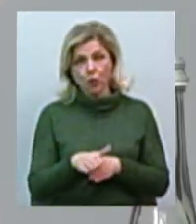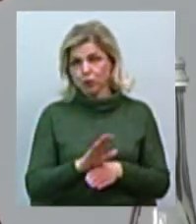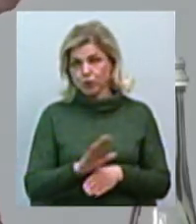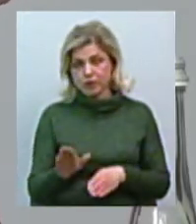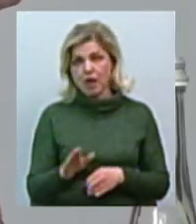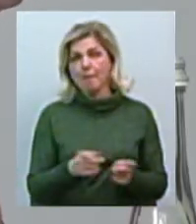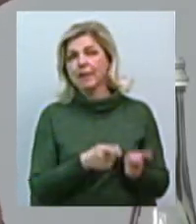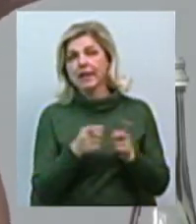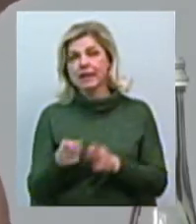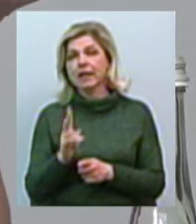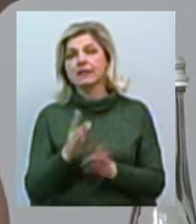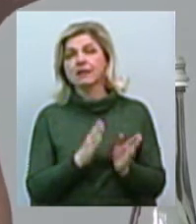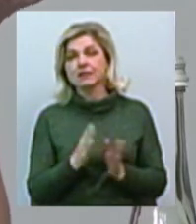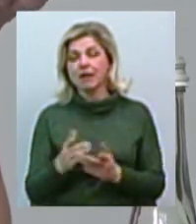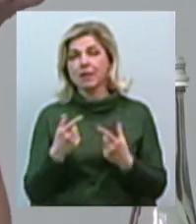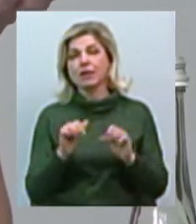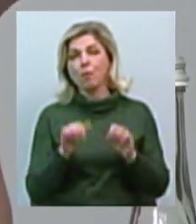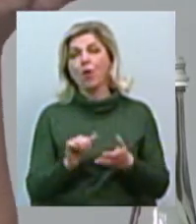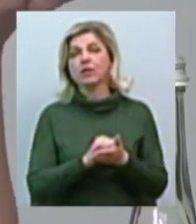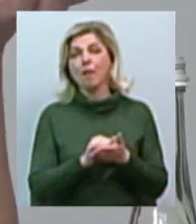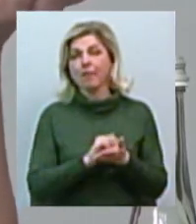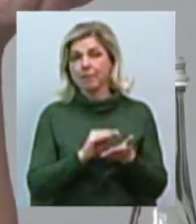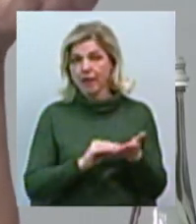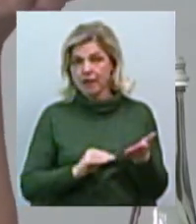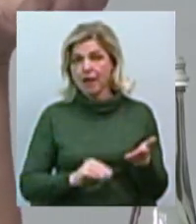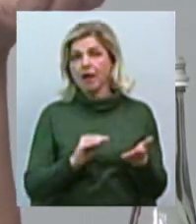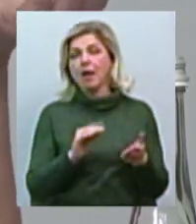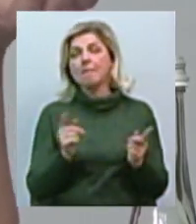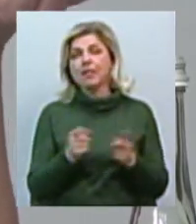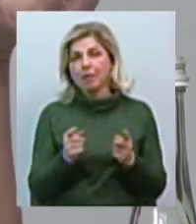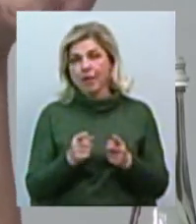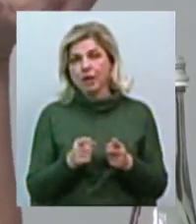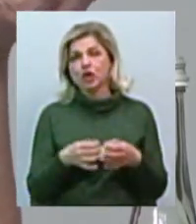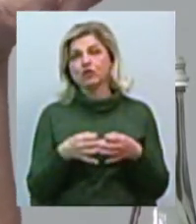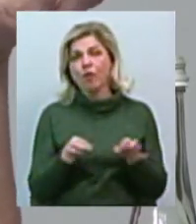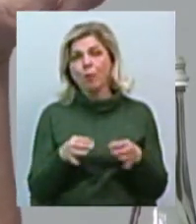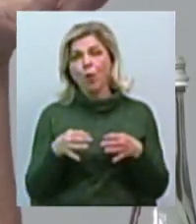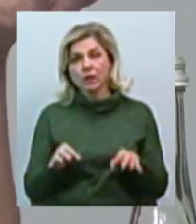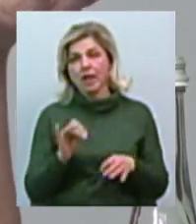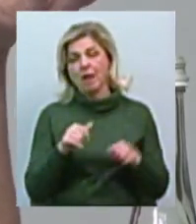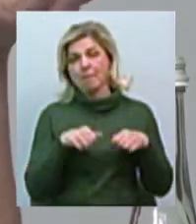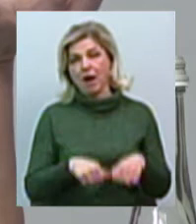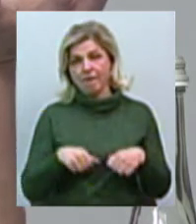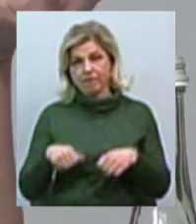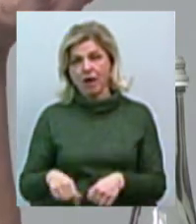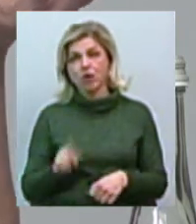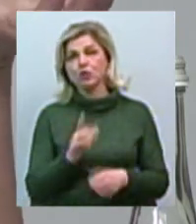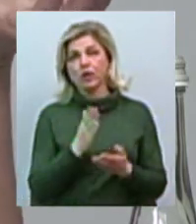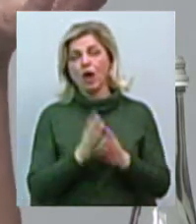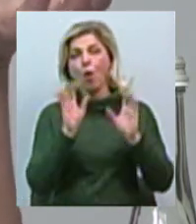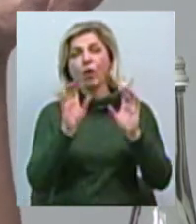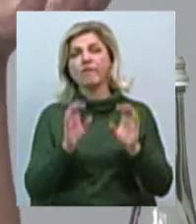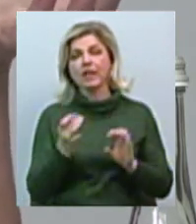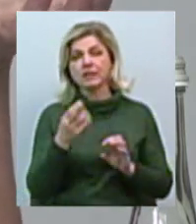до системи, де, може, на папері будуть задекларовані мінімальні свободи і права, які є в конвенціях